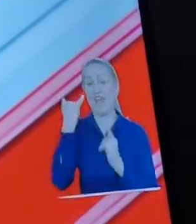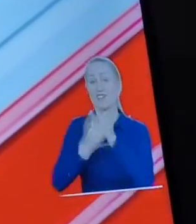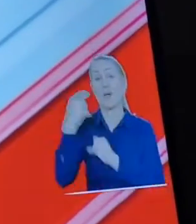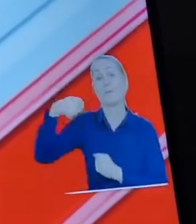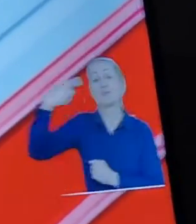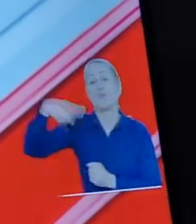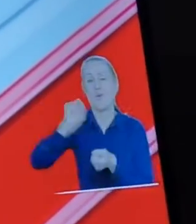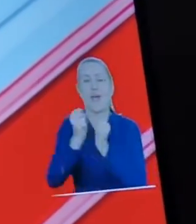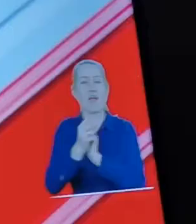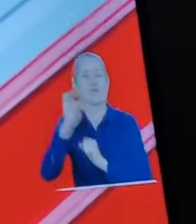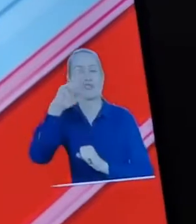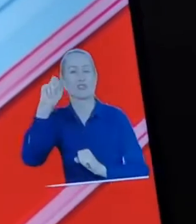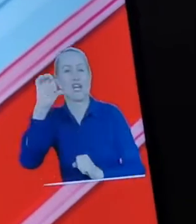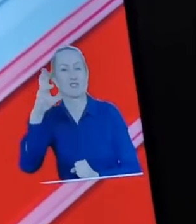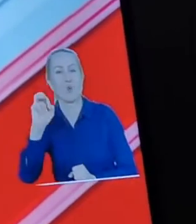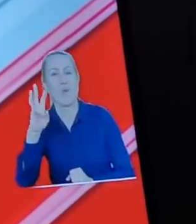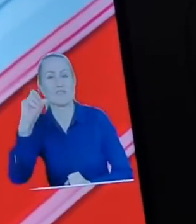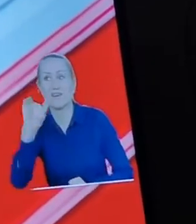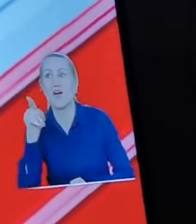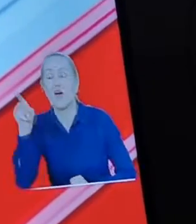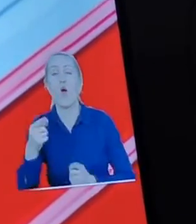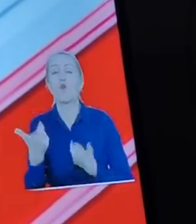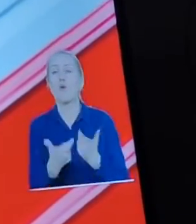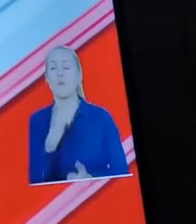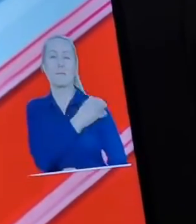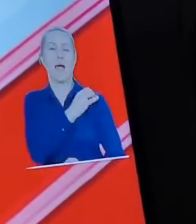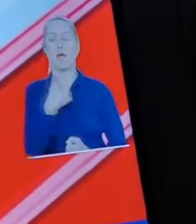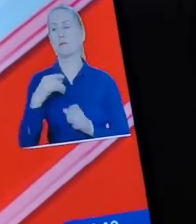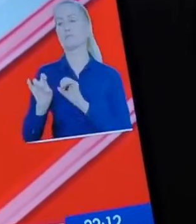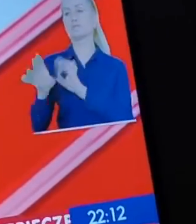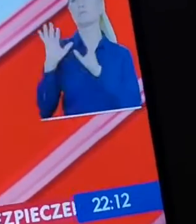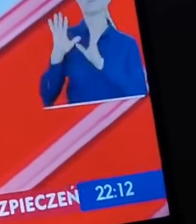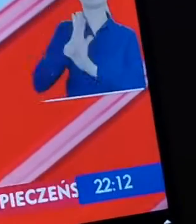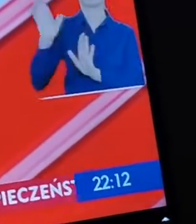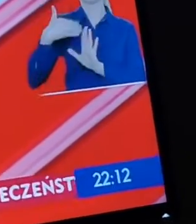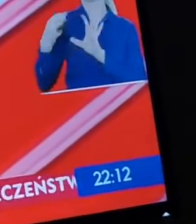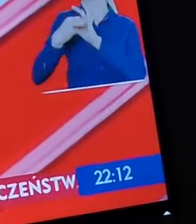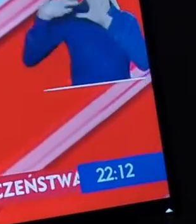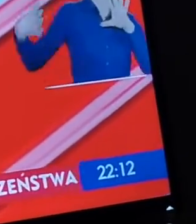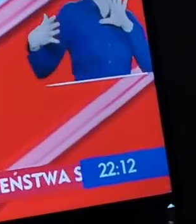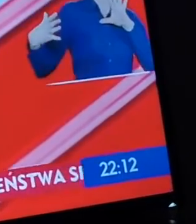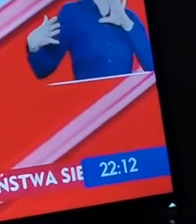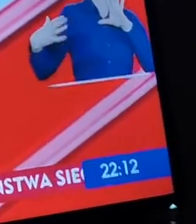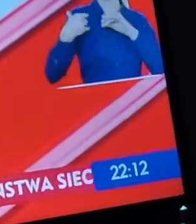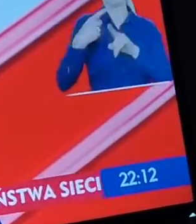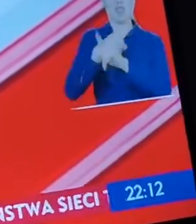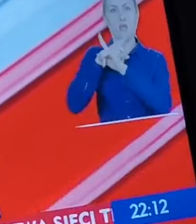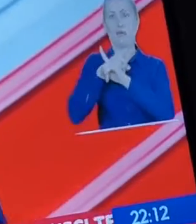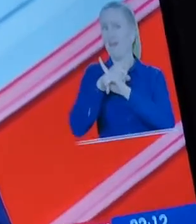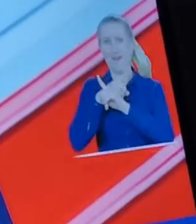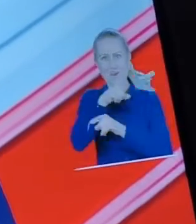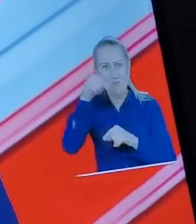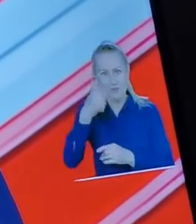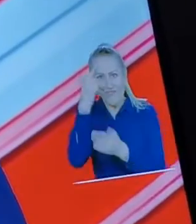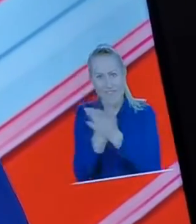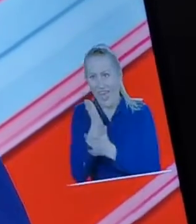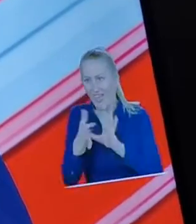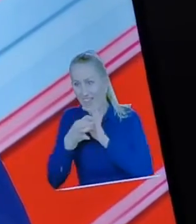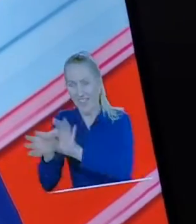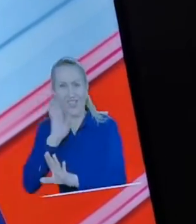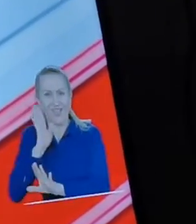Duda czy Rafał Trzaskowski chowają swoje partyjne logotypy, no to przecież nadal będą musieli pozostać wierni swoim